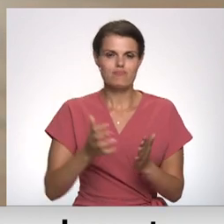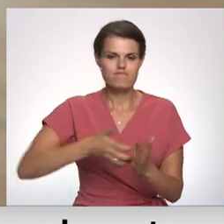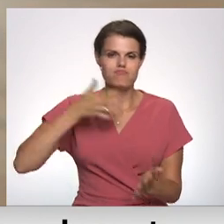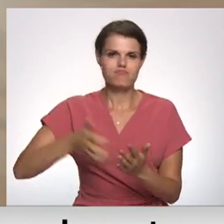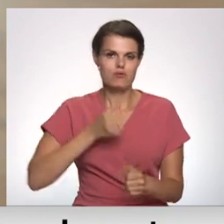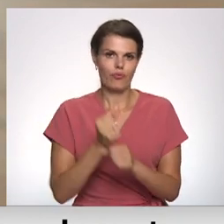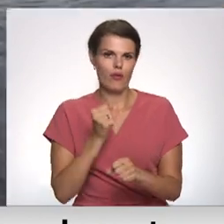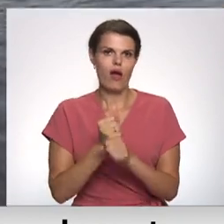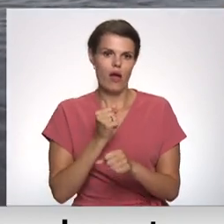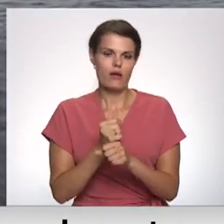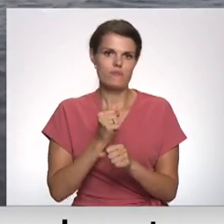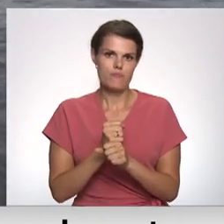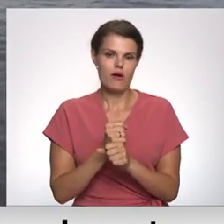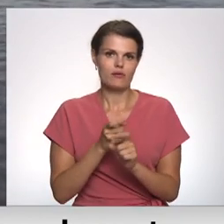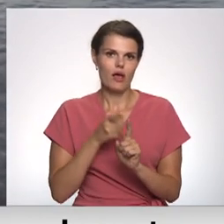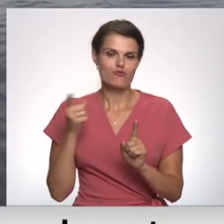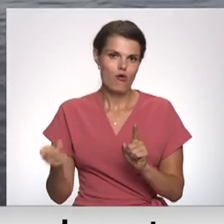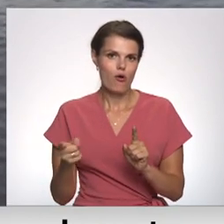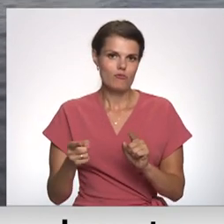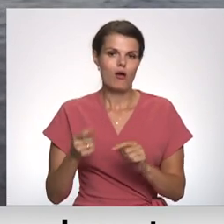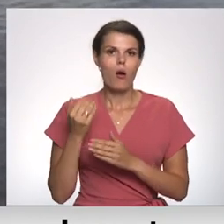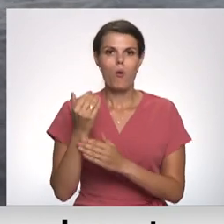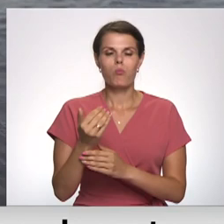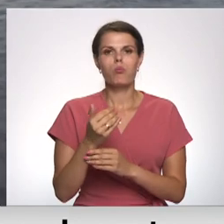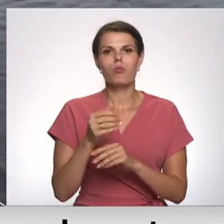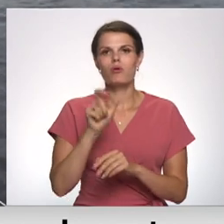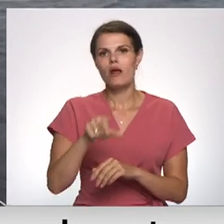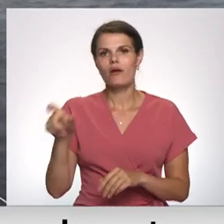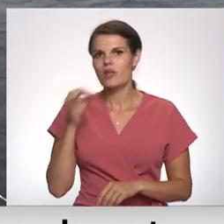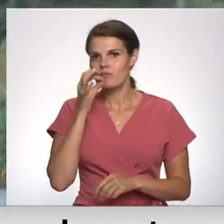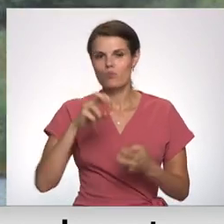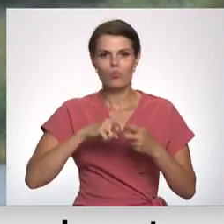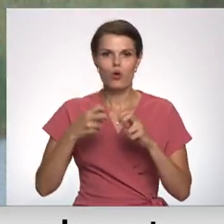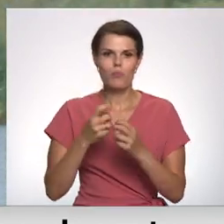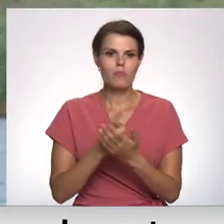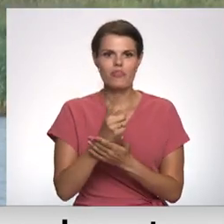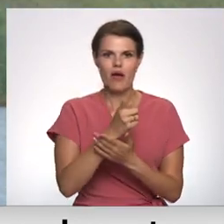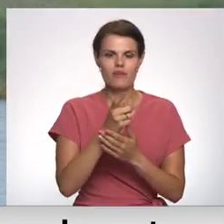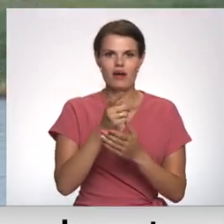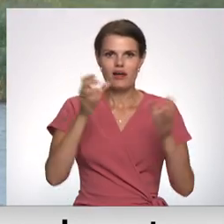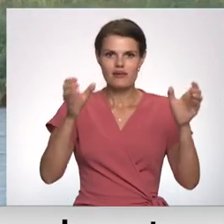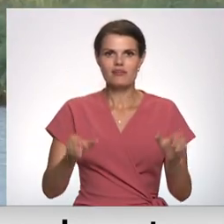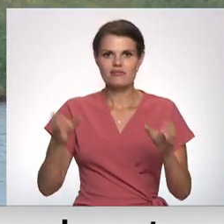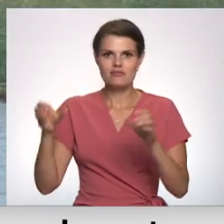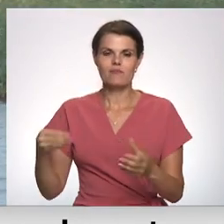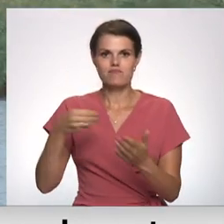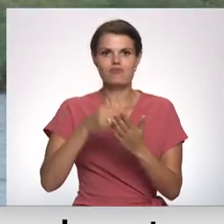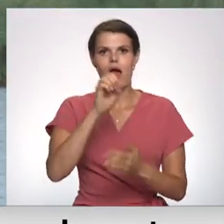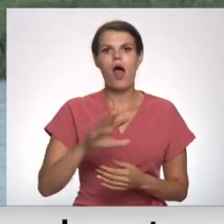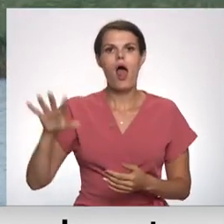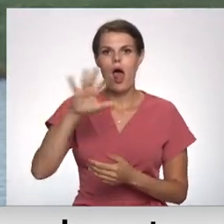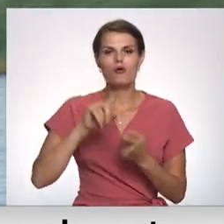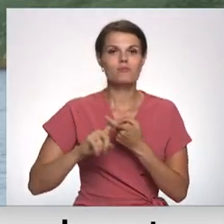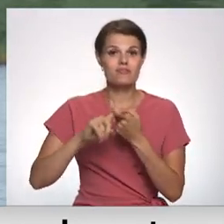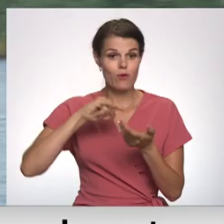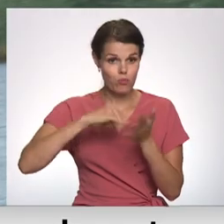darba veikšanai sezonai. Burātāji norāda, ka problēmas rada arī navigācijas zīmes, kas starp citu iegādāts Eiropas Savienības